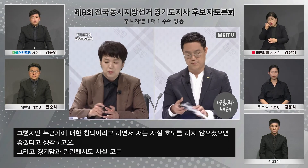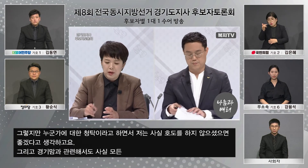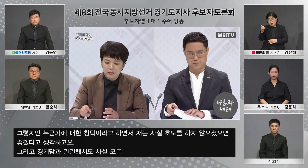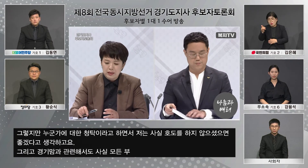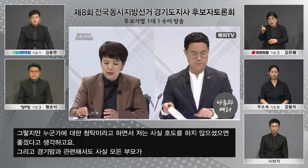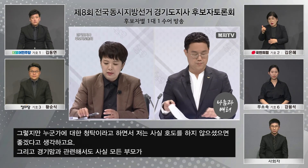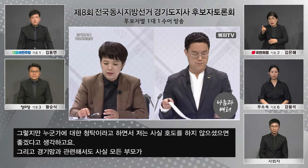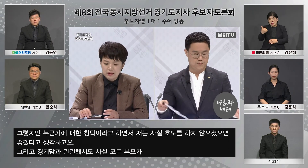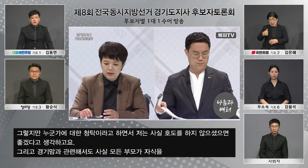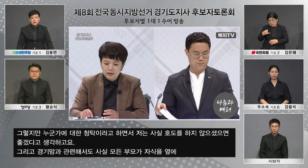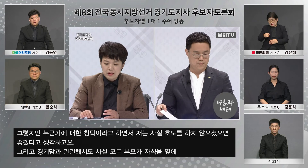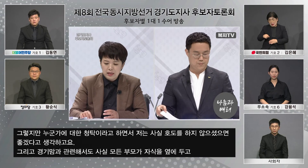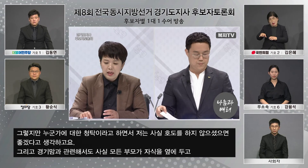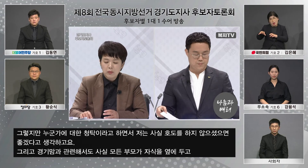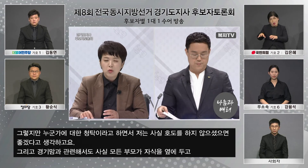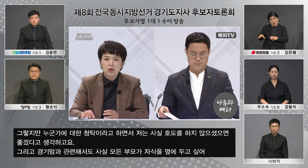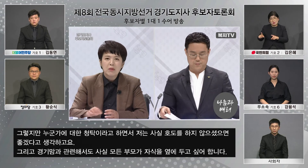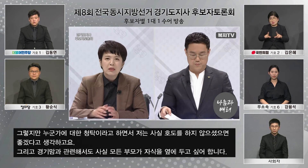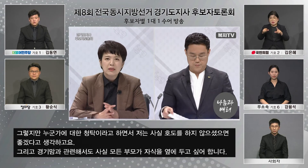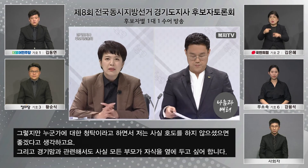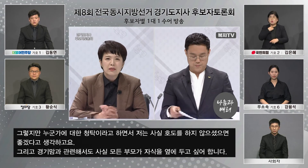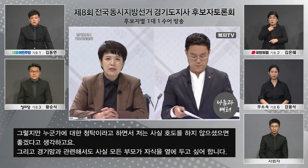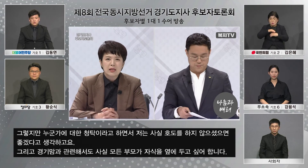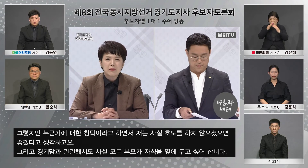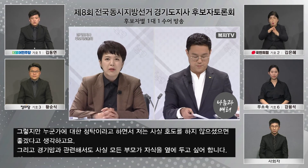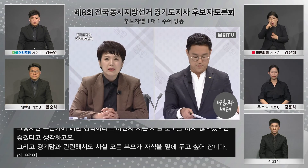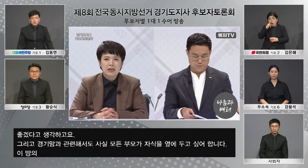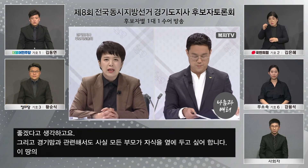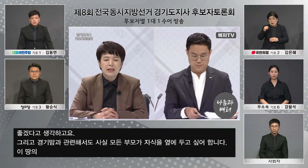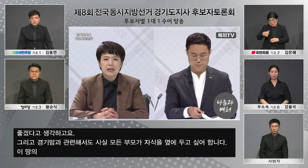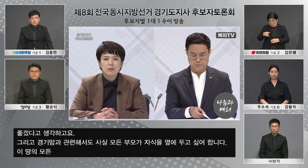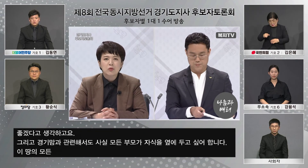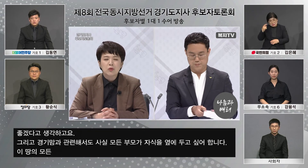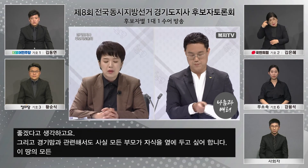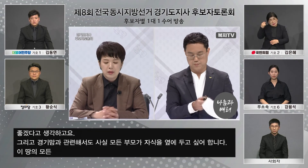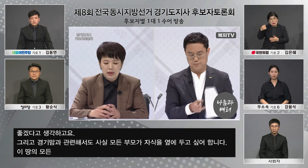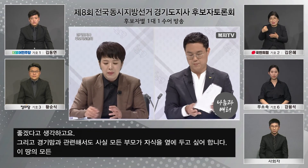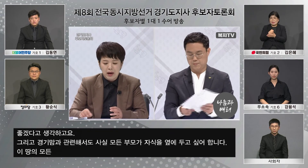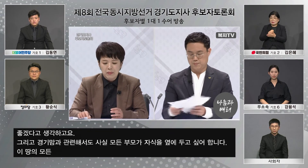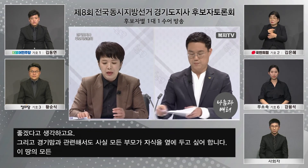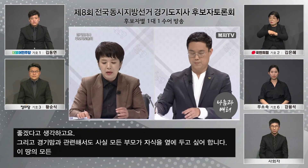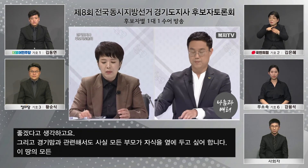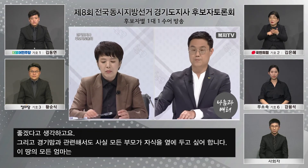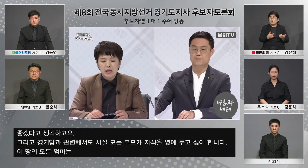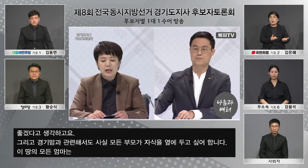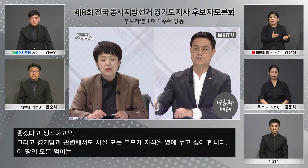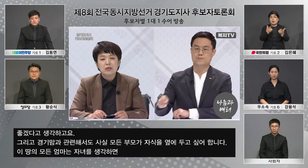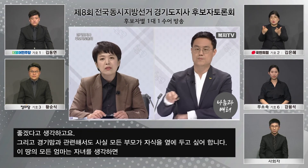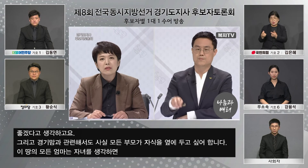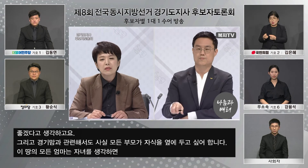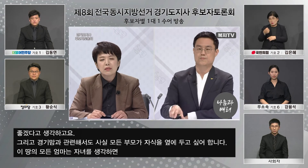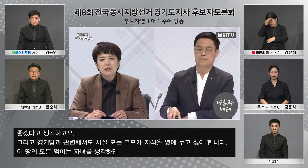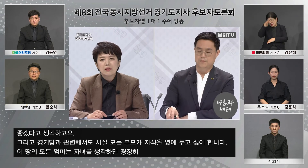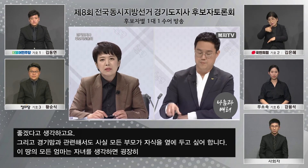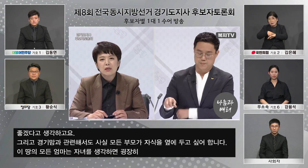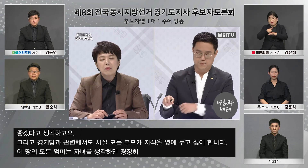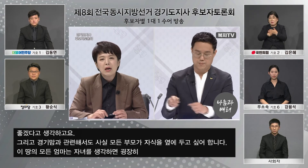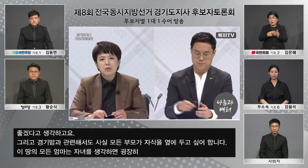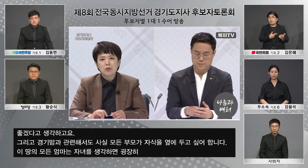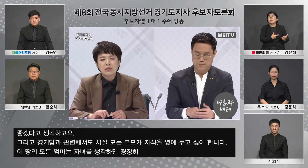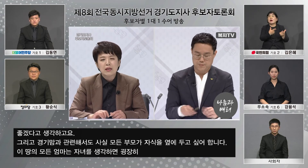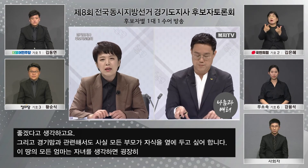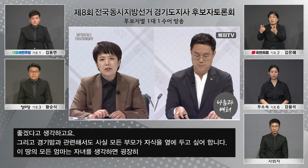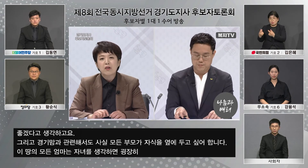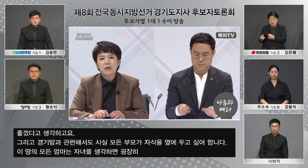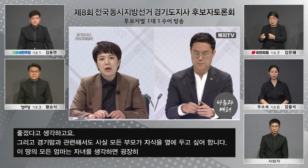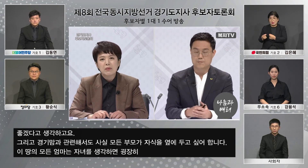두고 싶어 합니다. 이 땅의 모든 엄마는 자녀를 생각하면 굉장히 안타깝고 되게 마음이 미안하죠. 그런